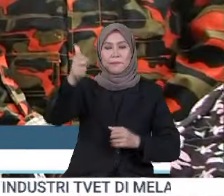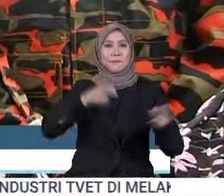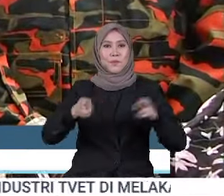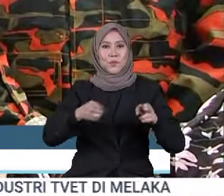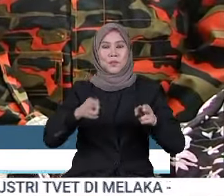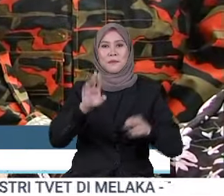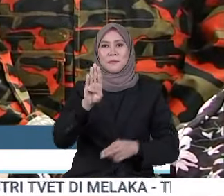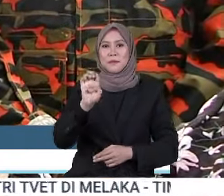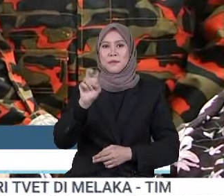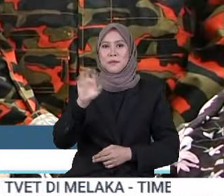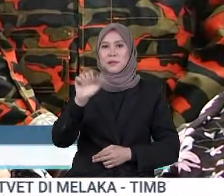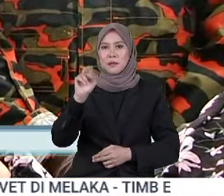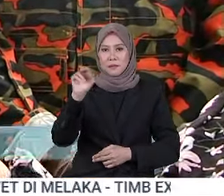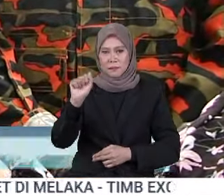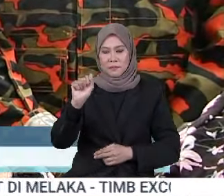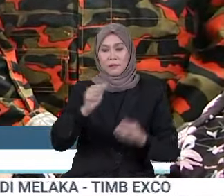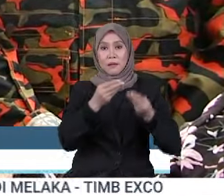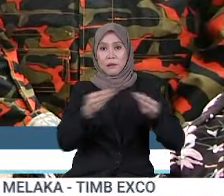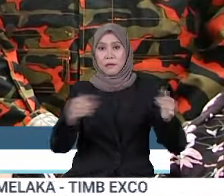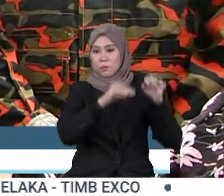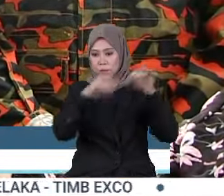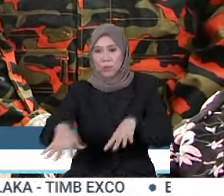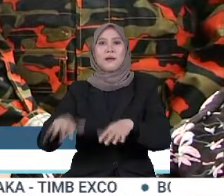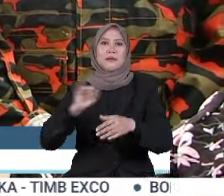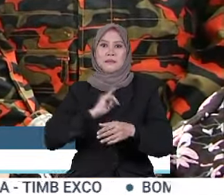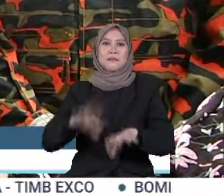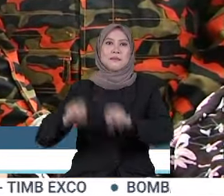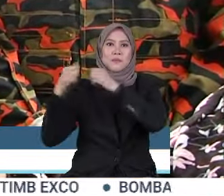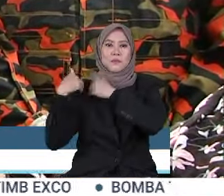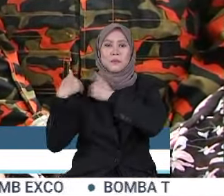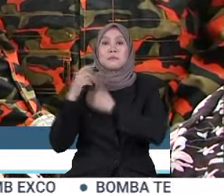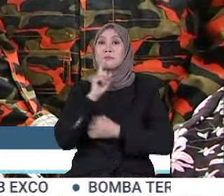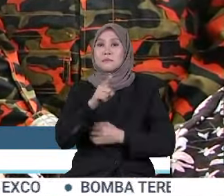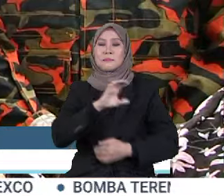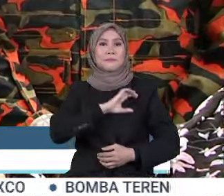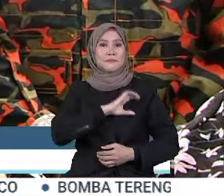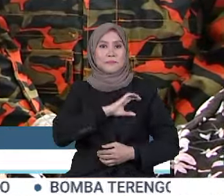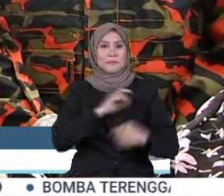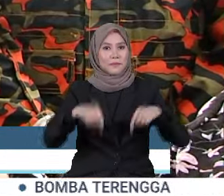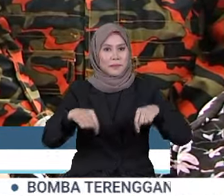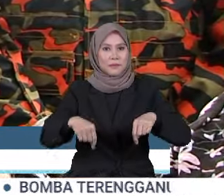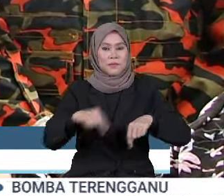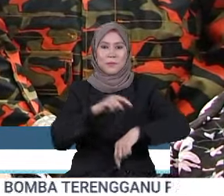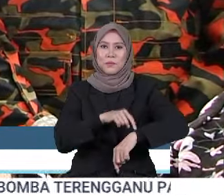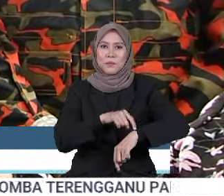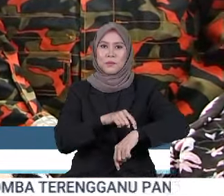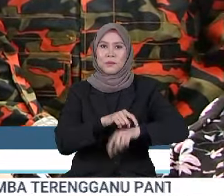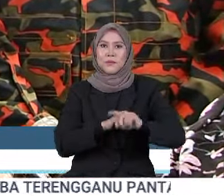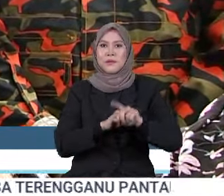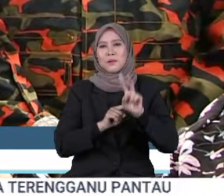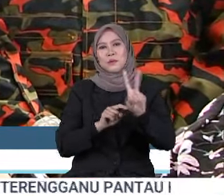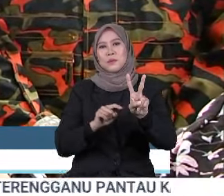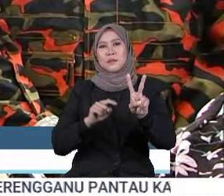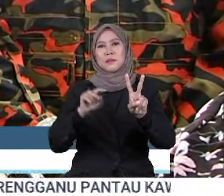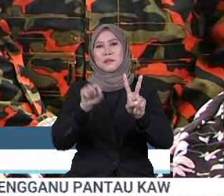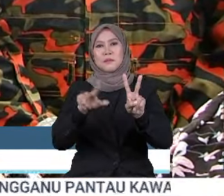bencana tanda runtuh pada hari ini jadi pihak polis pada hari ini jam lebih kurang 23eng